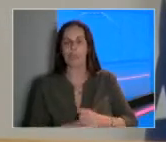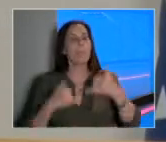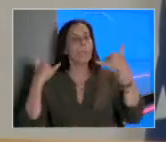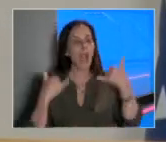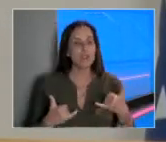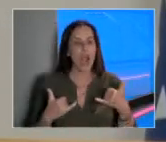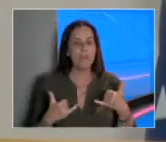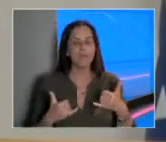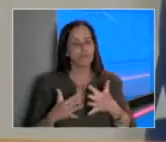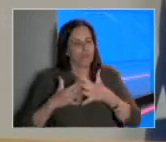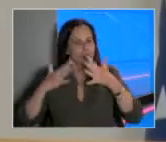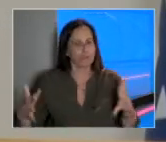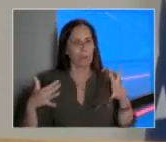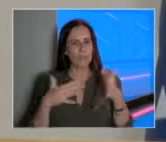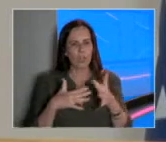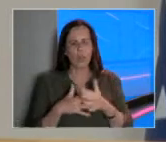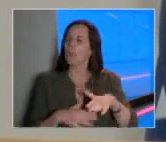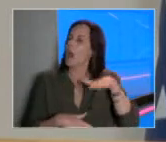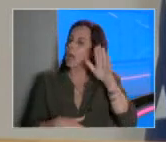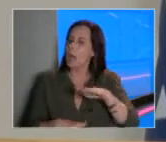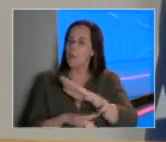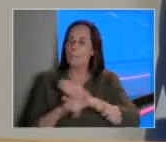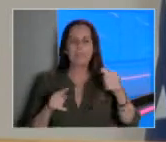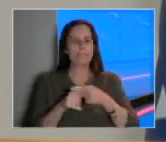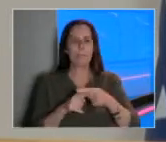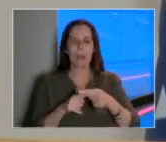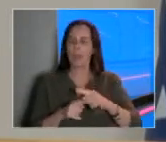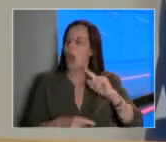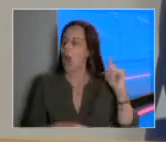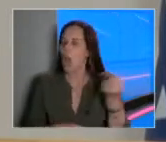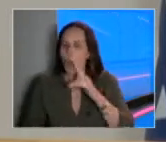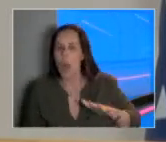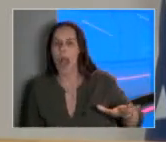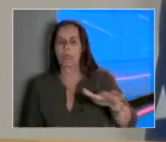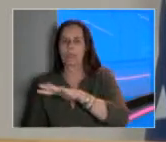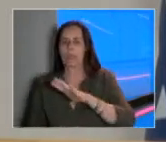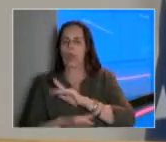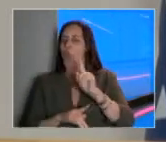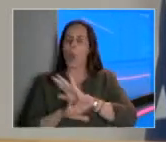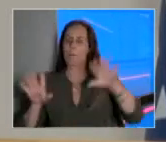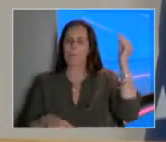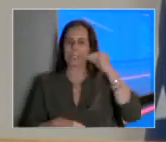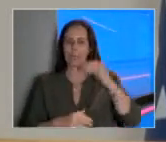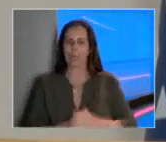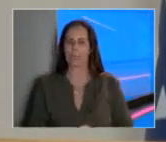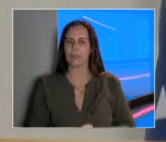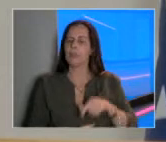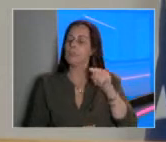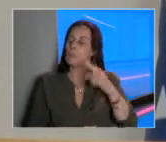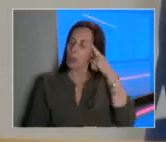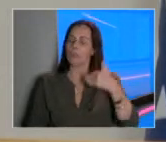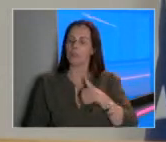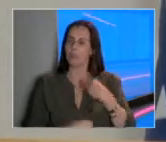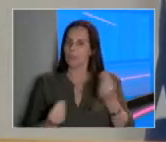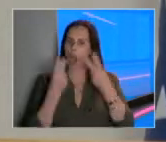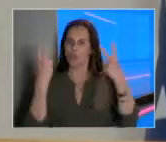מעכשיו נרחיב את הבדיקות גם ללא תסמינים לכל הארץ, ולא רק לבתי הספר. זו בעיניי